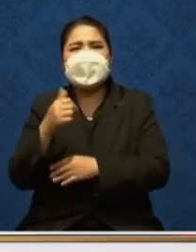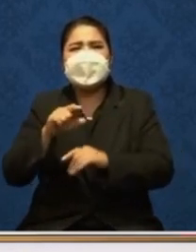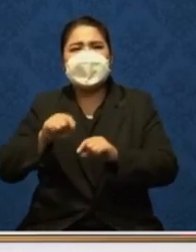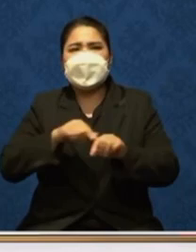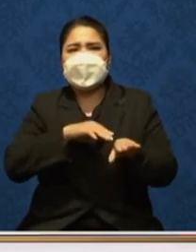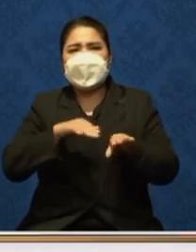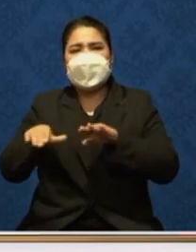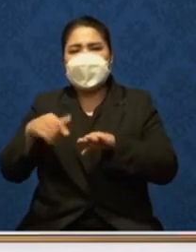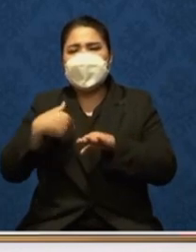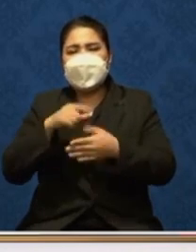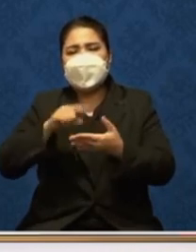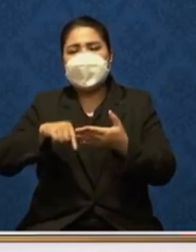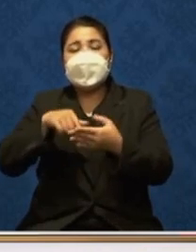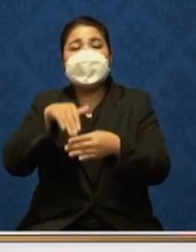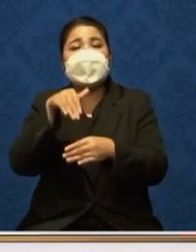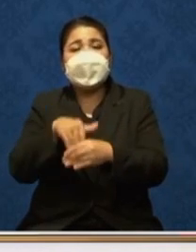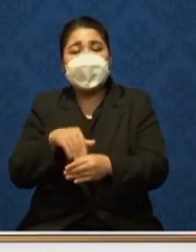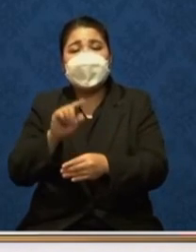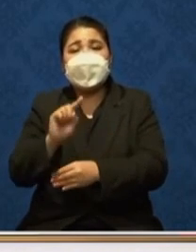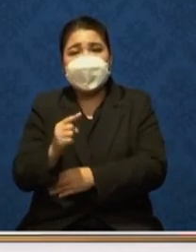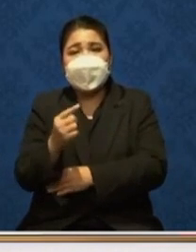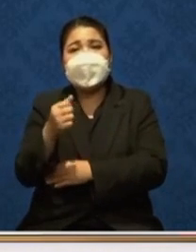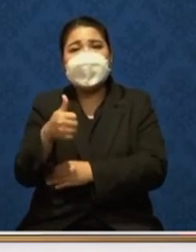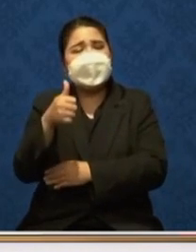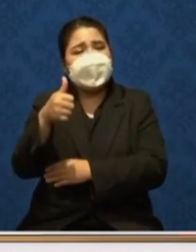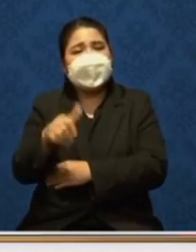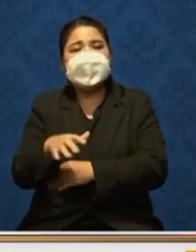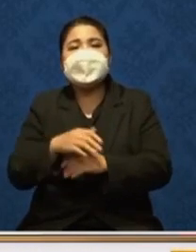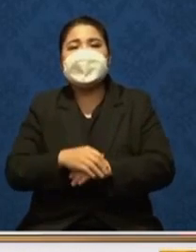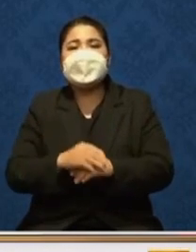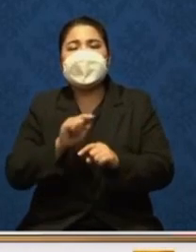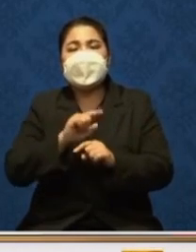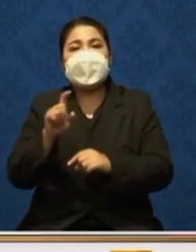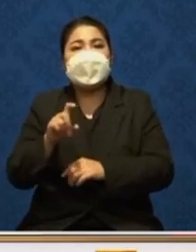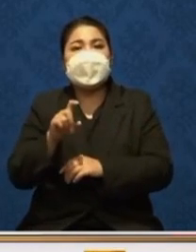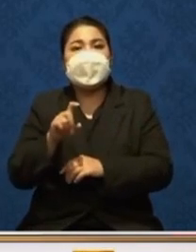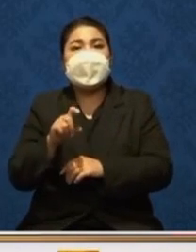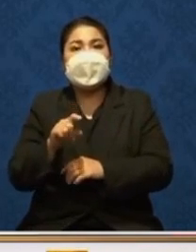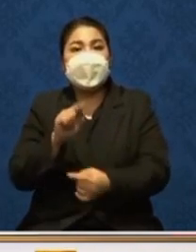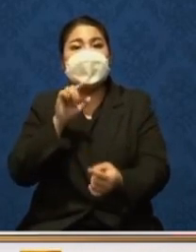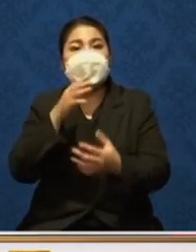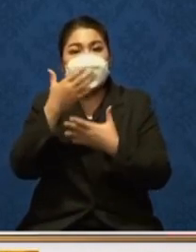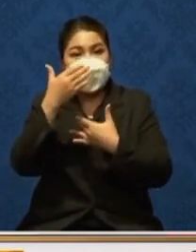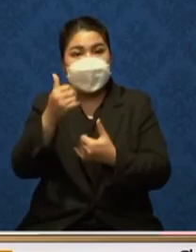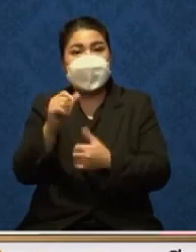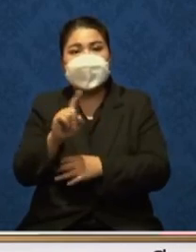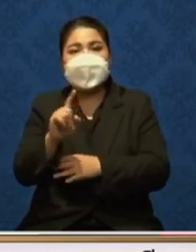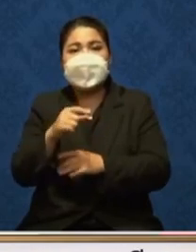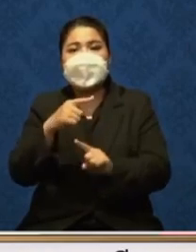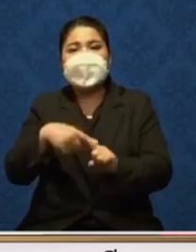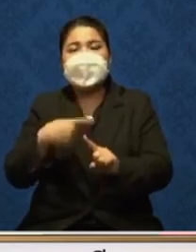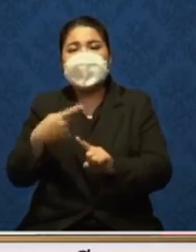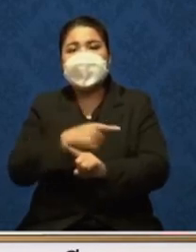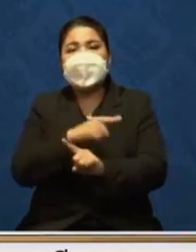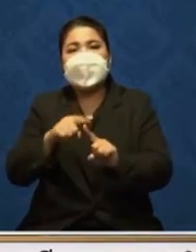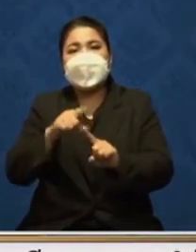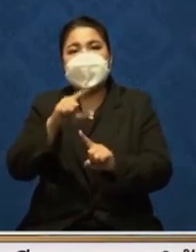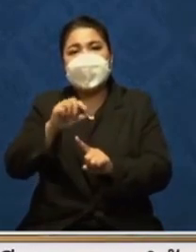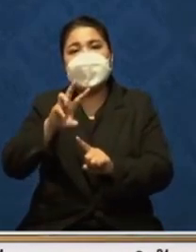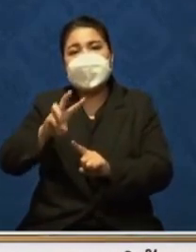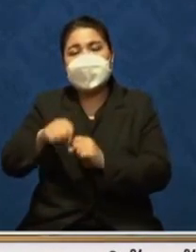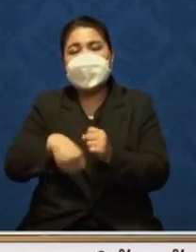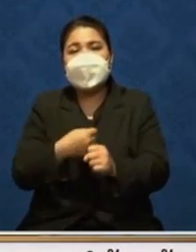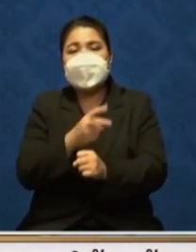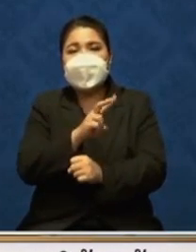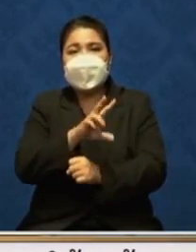เตรีมมาลงเลือกตงอกครั้งก็ได้แต่มนมีเหตุการณทน่าสนใจครับเพราวนที่ 26 ม.K. 61ค